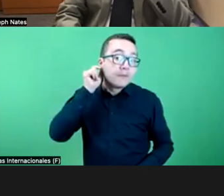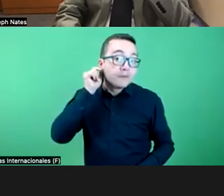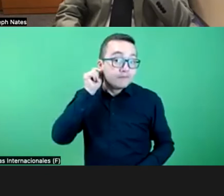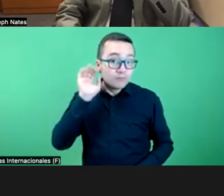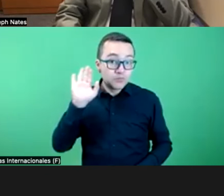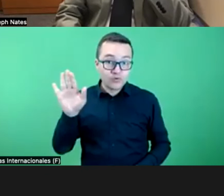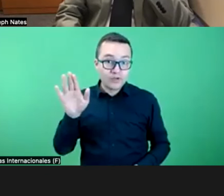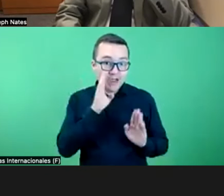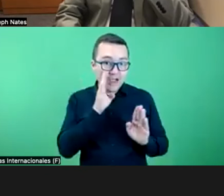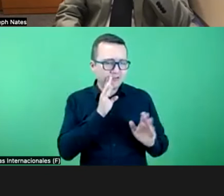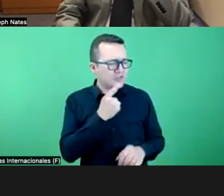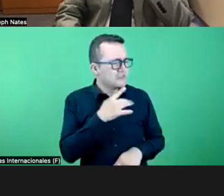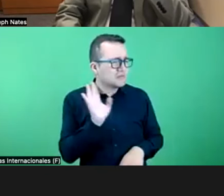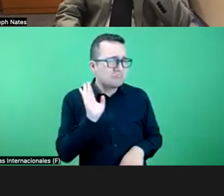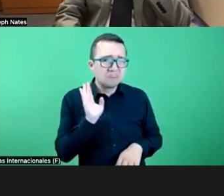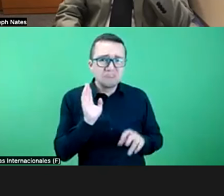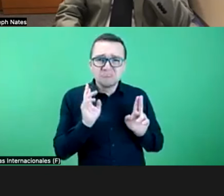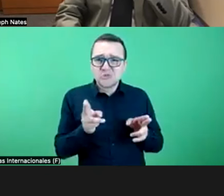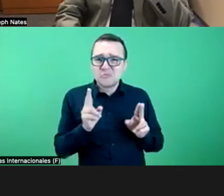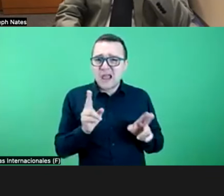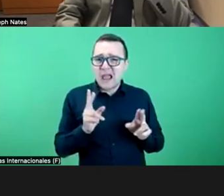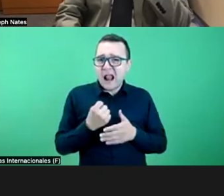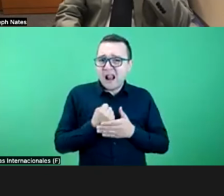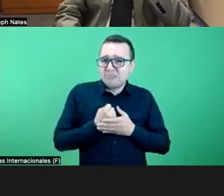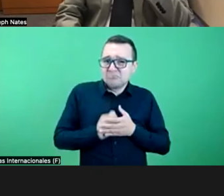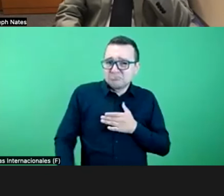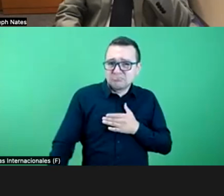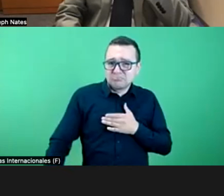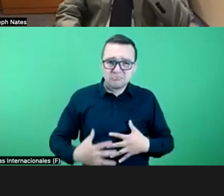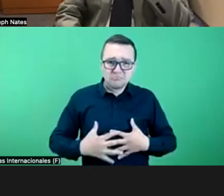médecin qui les a